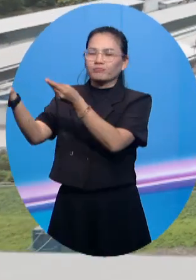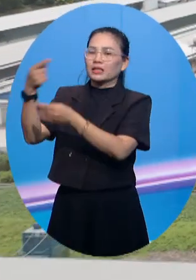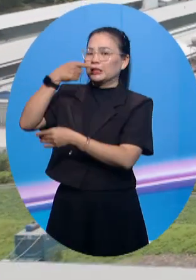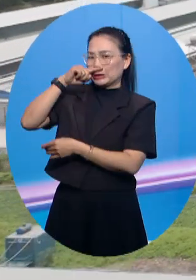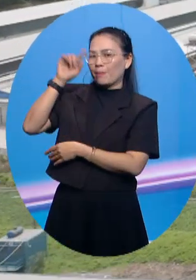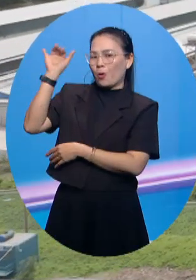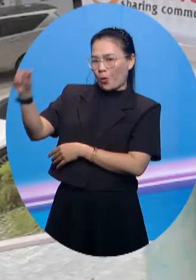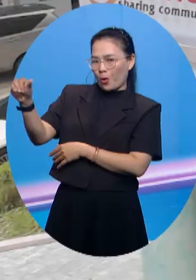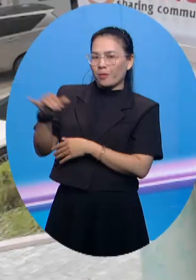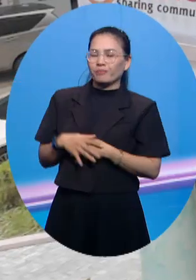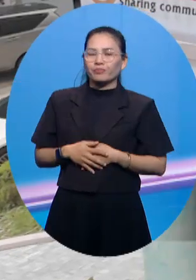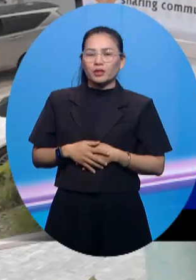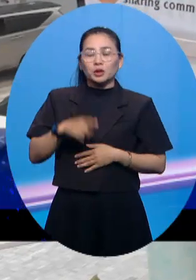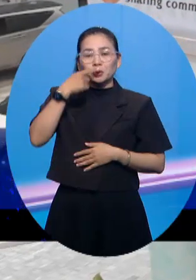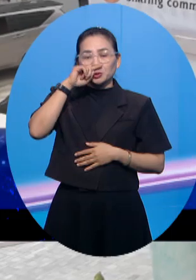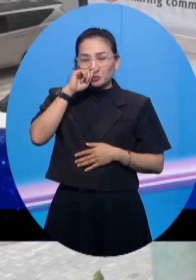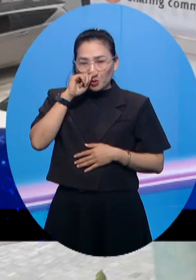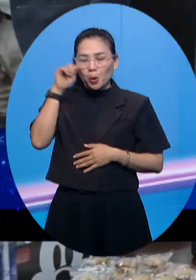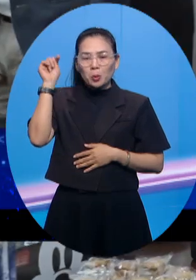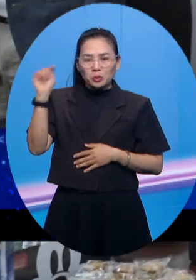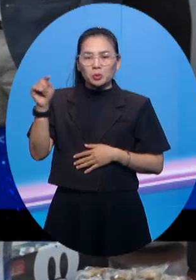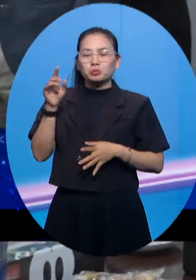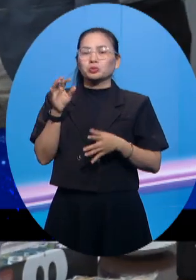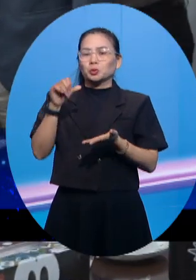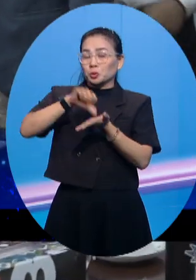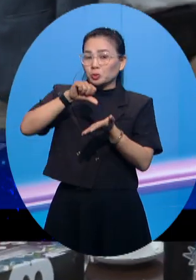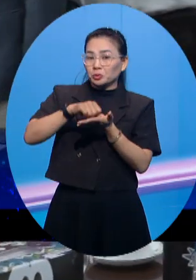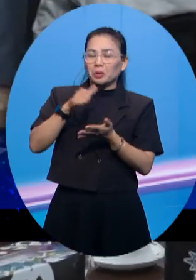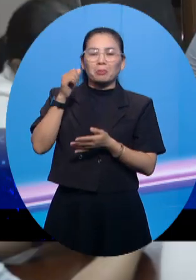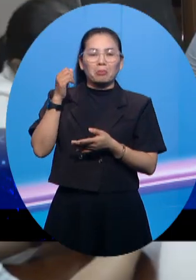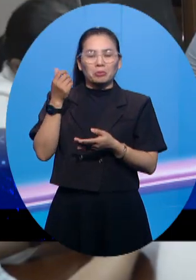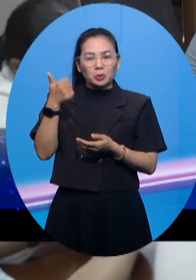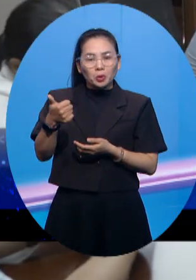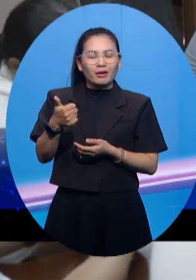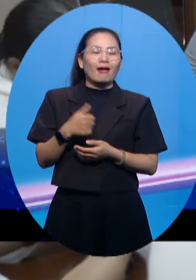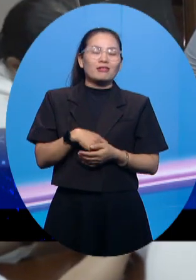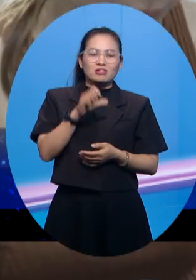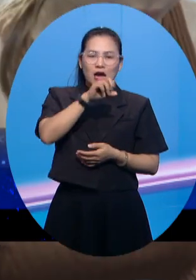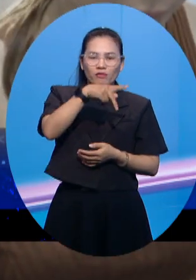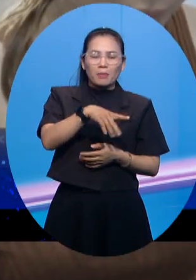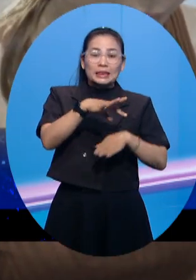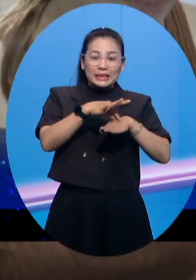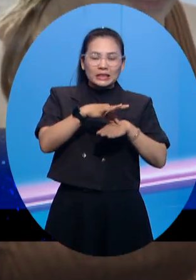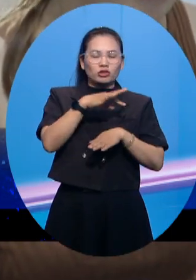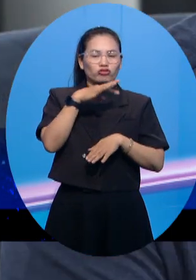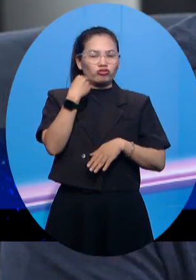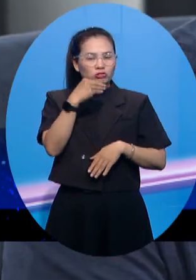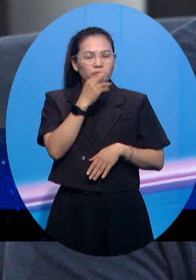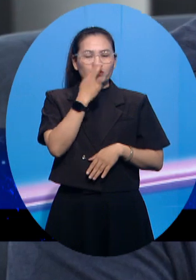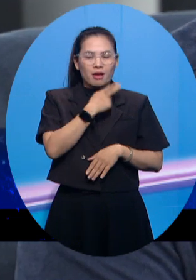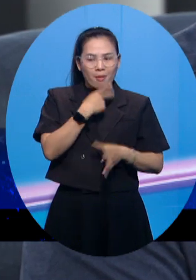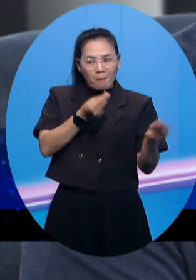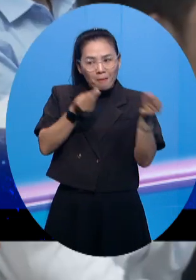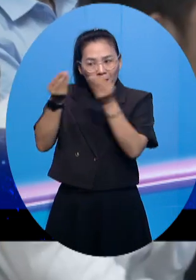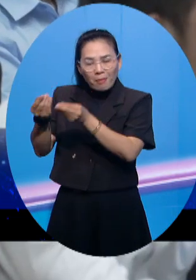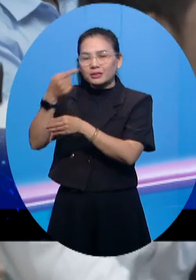Singapore là trung tâm cầu nối thương mại của cả khu vực và thế giới. Nếu tiếp cận được thị trường này tốt thì các sản phẩm thịt trứng của Việt Nam dễ dàng hơn